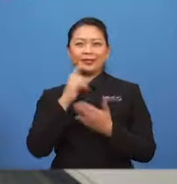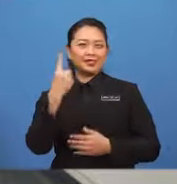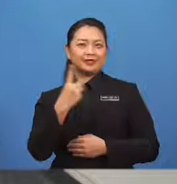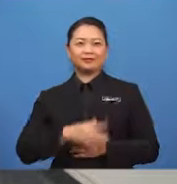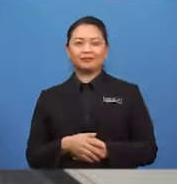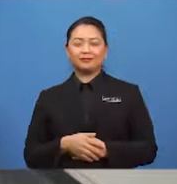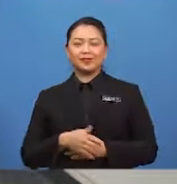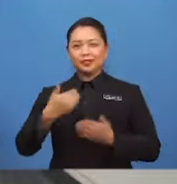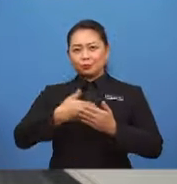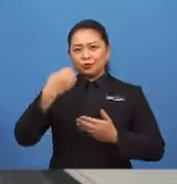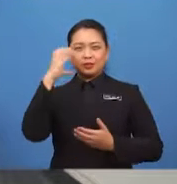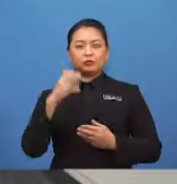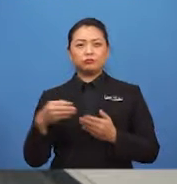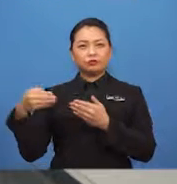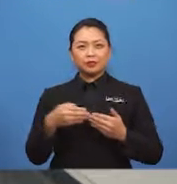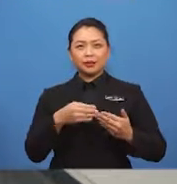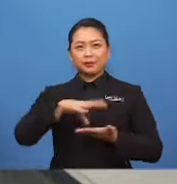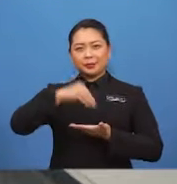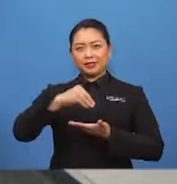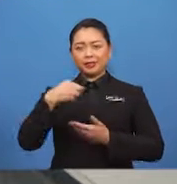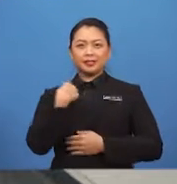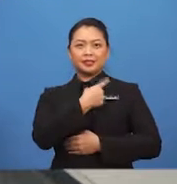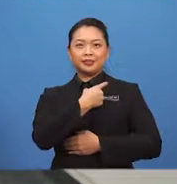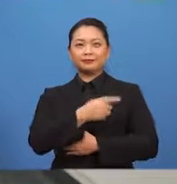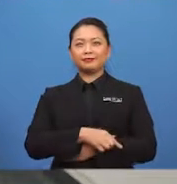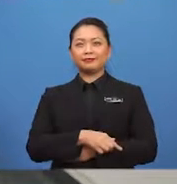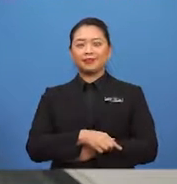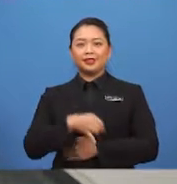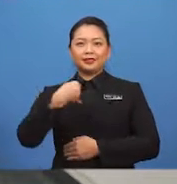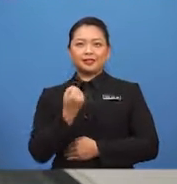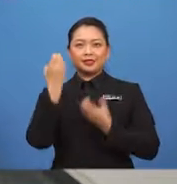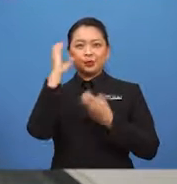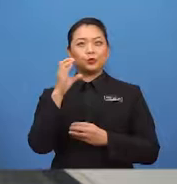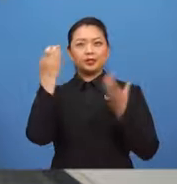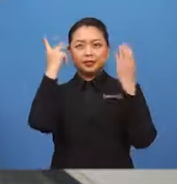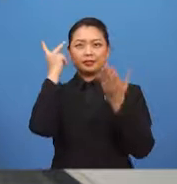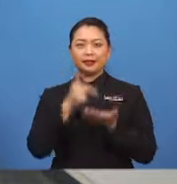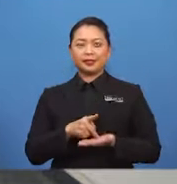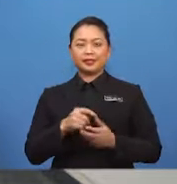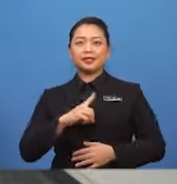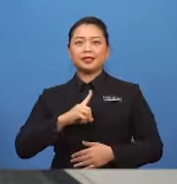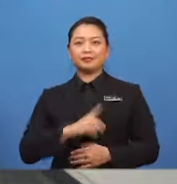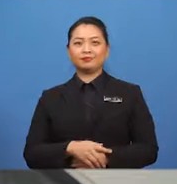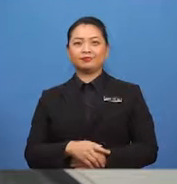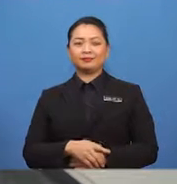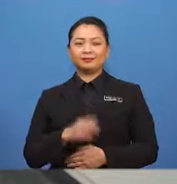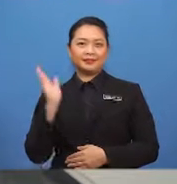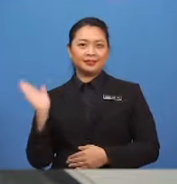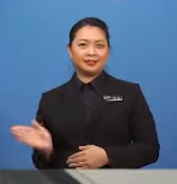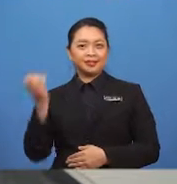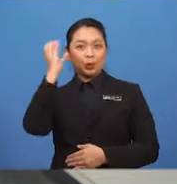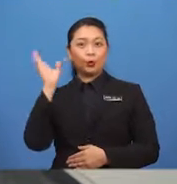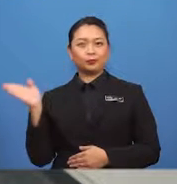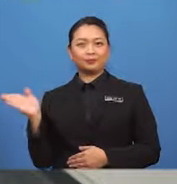sahaja. Sebelum cikgu meneruskan pembelajaran kita, izinkan cikgu memperkenalkan diri. Saya,